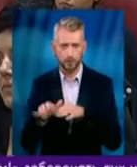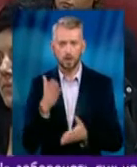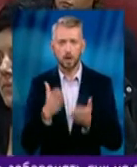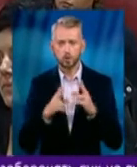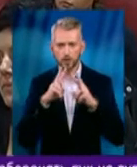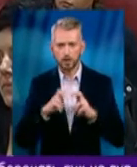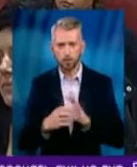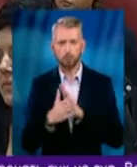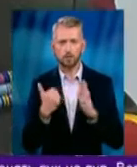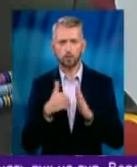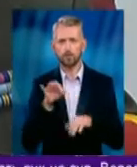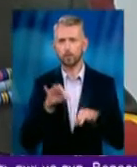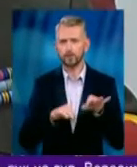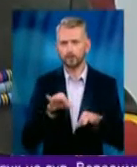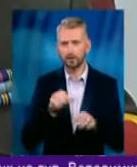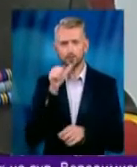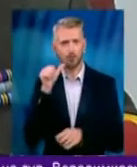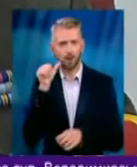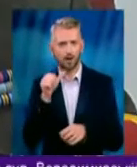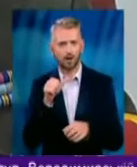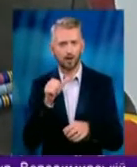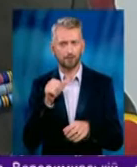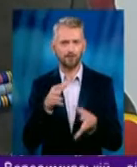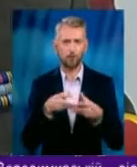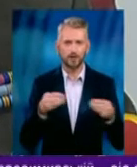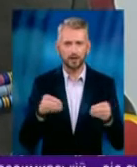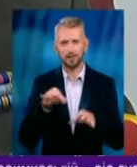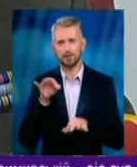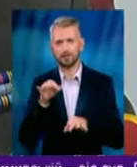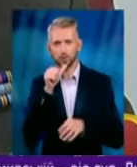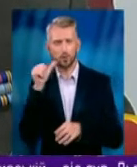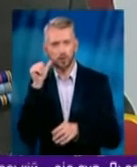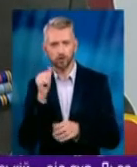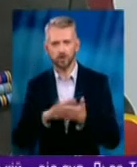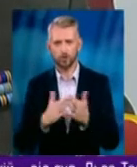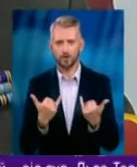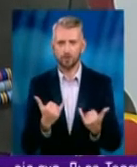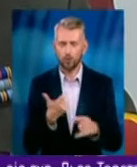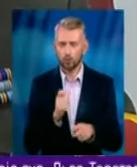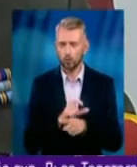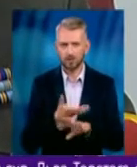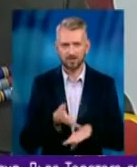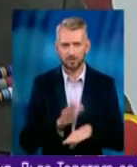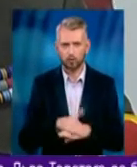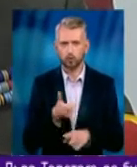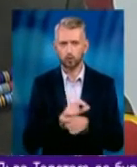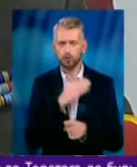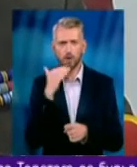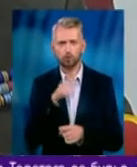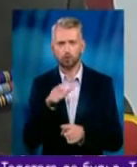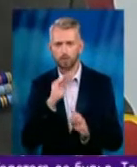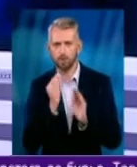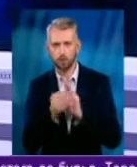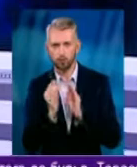був восени, призов минулорічний, і то, та ситуація, яка в нас складається зараз, то дуже складно. Дуже багато людей